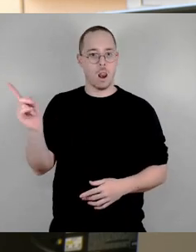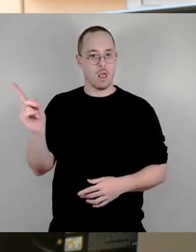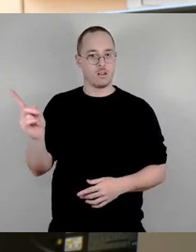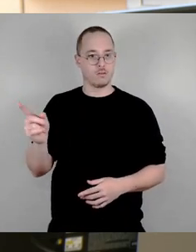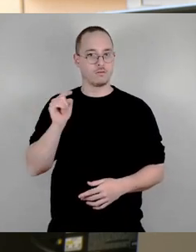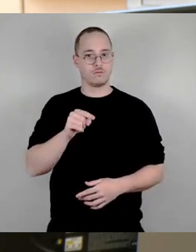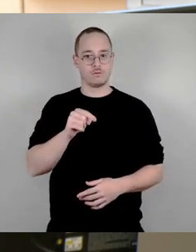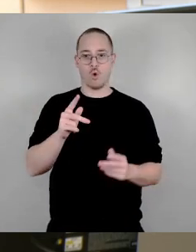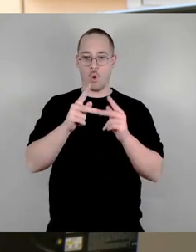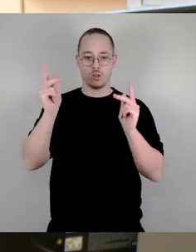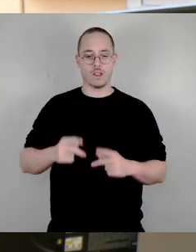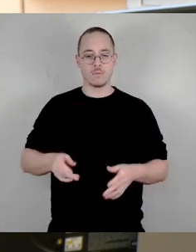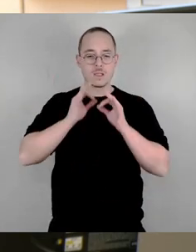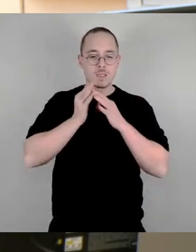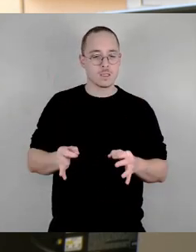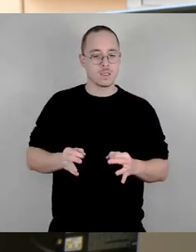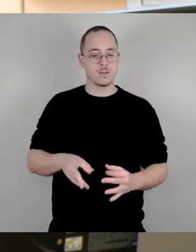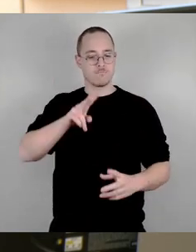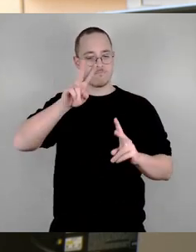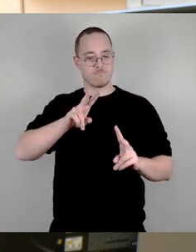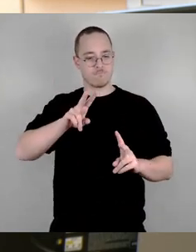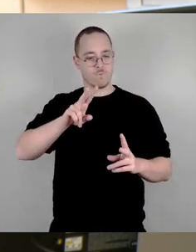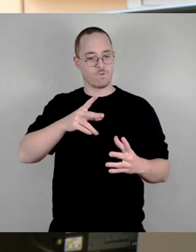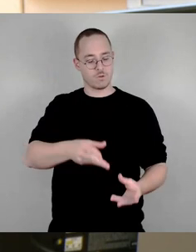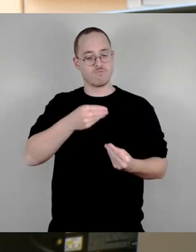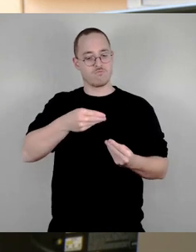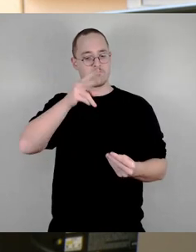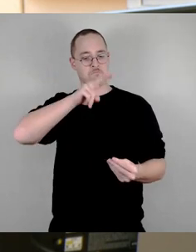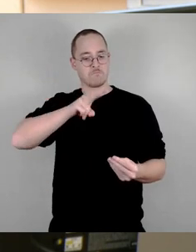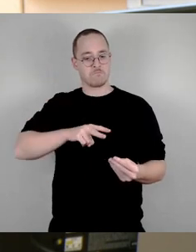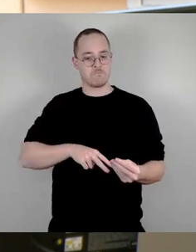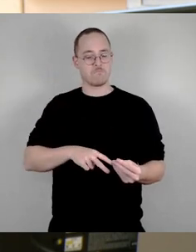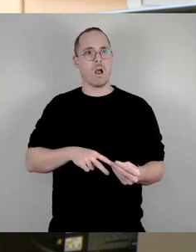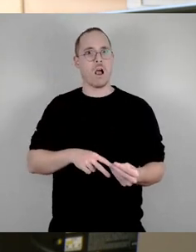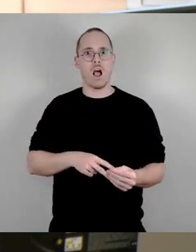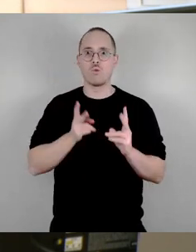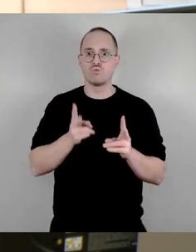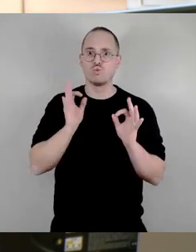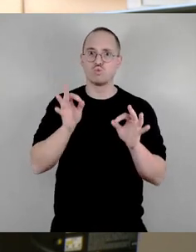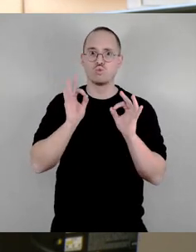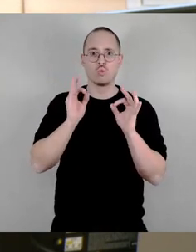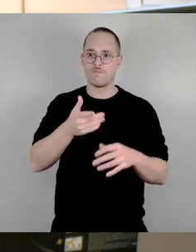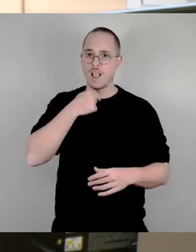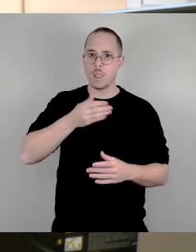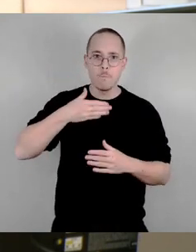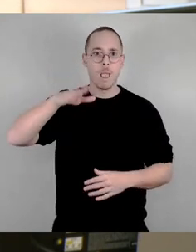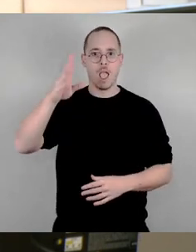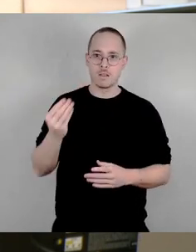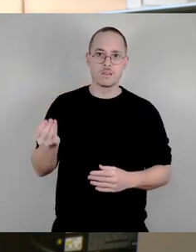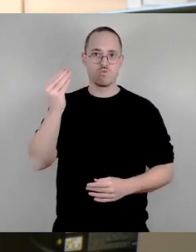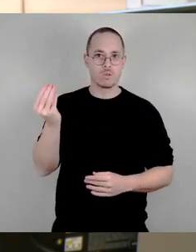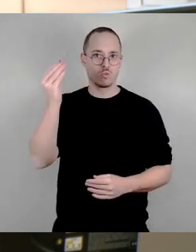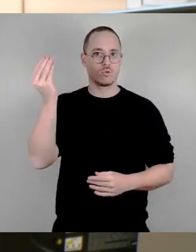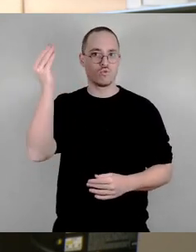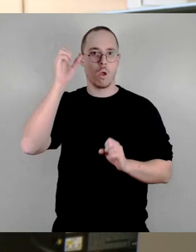Skate-Konzept auseinandergesetzt haben und noch mehr haben wollten, sich da noch mehr vorstellen können und